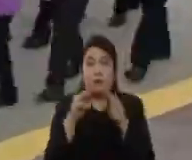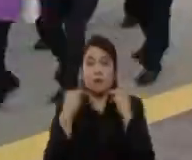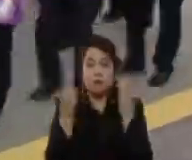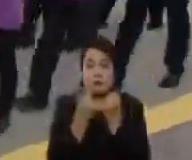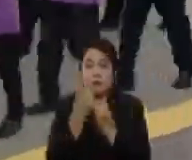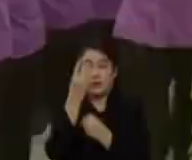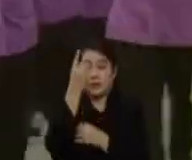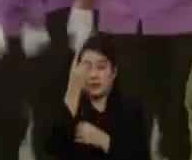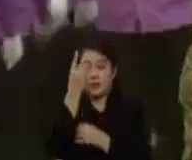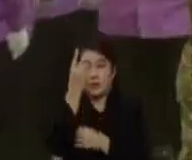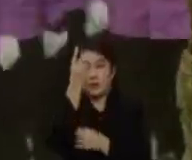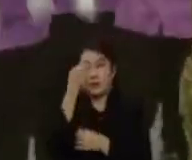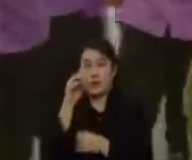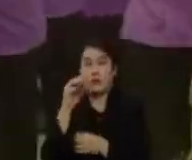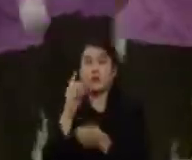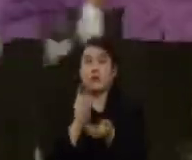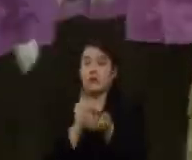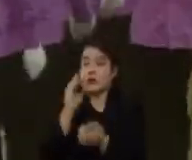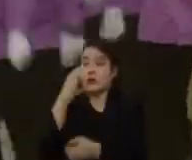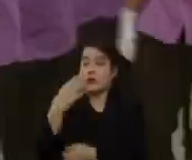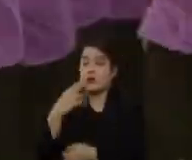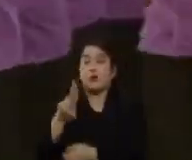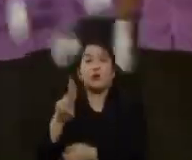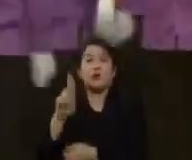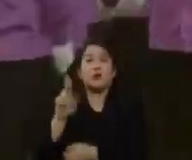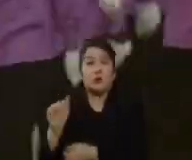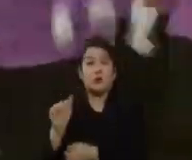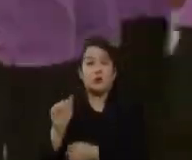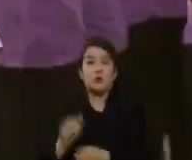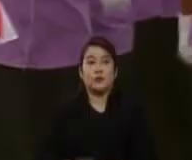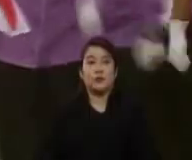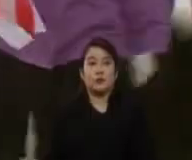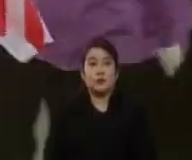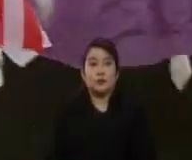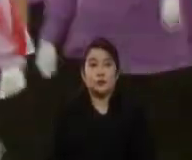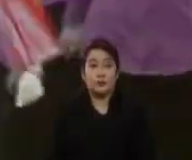Chua Chun Hua, Timbalan Ketua Setiausaha Strategi.